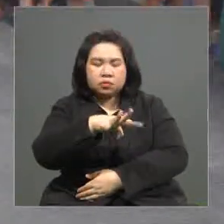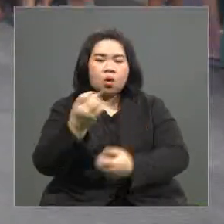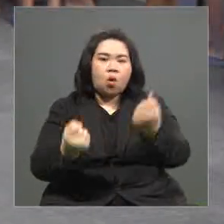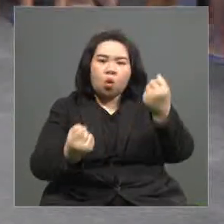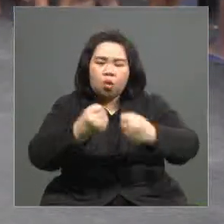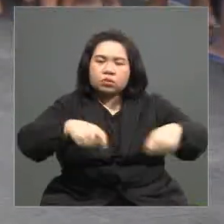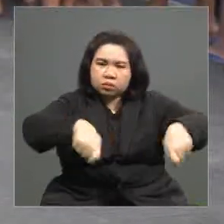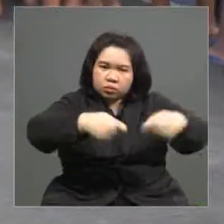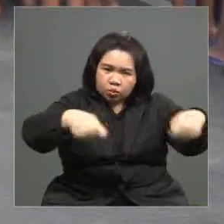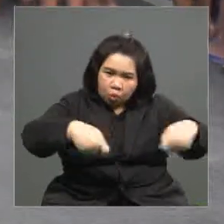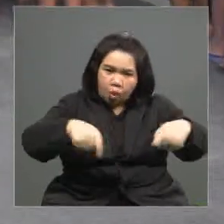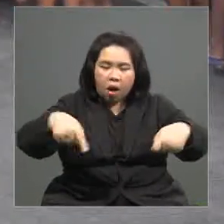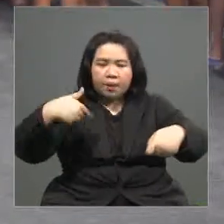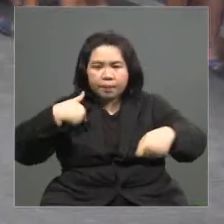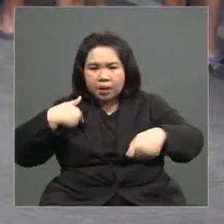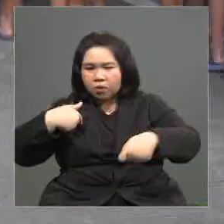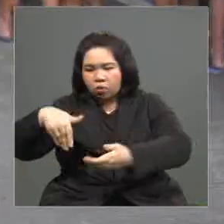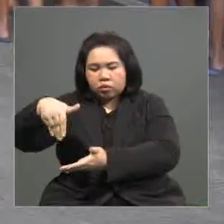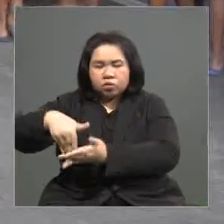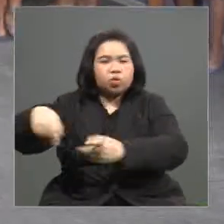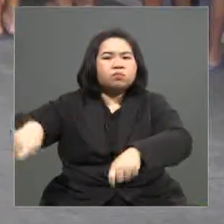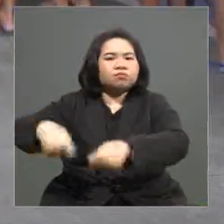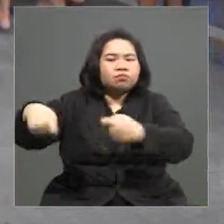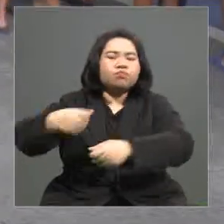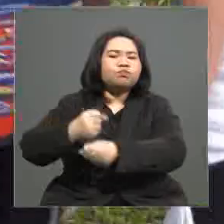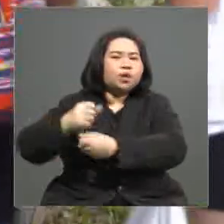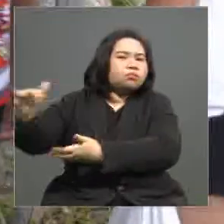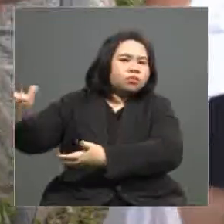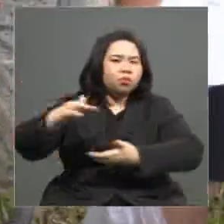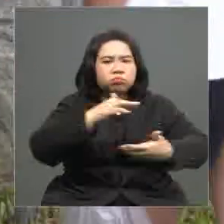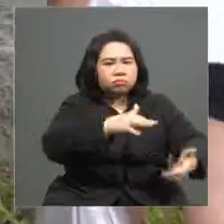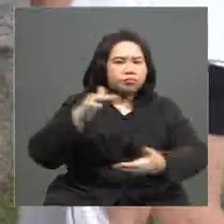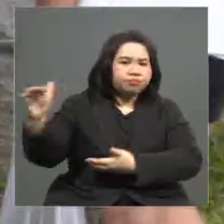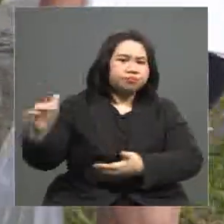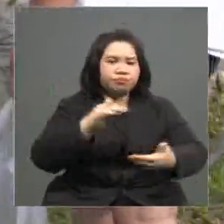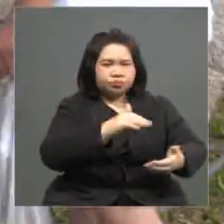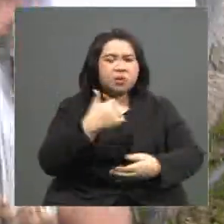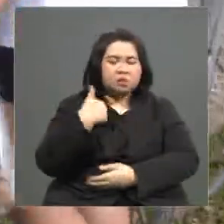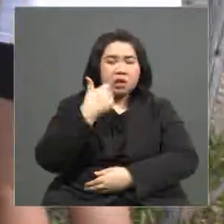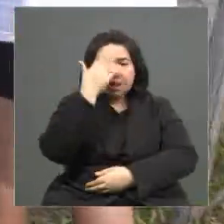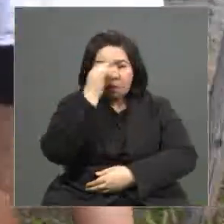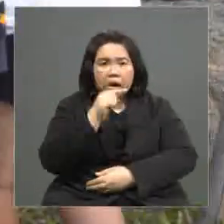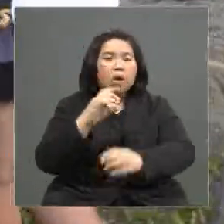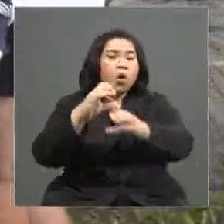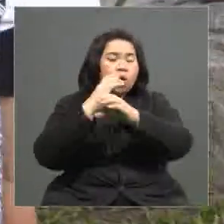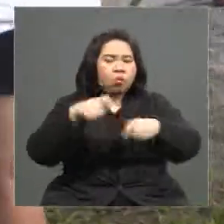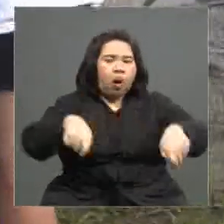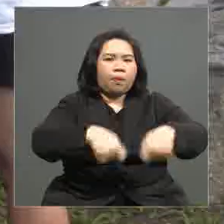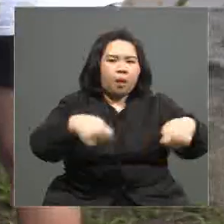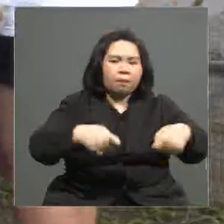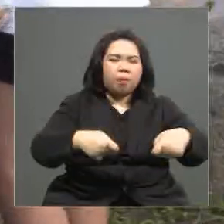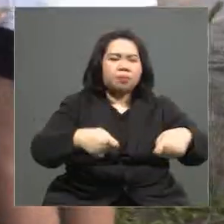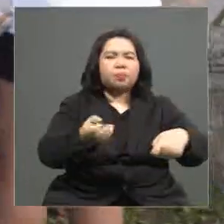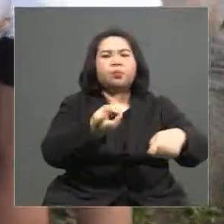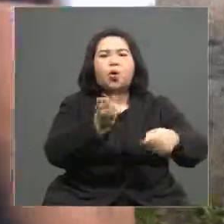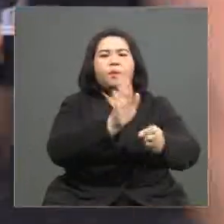ถและมีครัวของกองบังคับการสืบสวนสอบสวนที่ทำอาหารกล่องส่งมาให้อีกทางเพราะกำลังการผลิตของรถครัวผลิตได้ไม่มาก